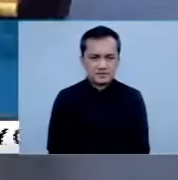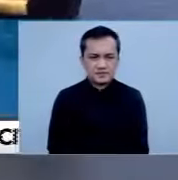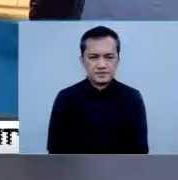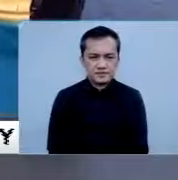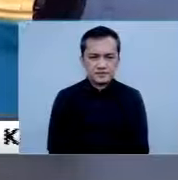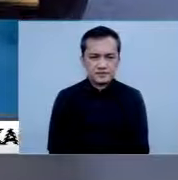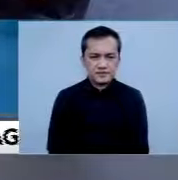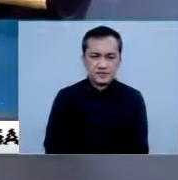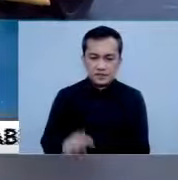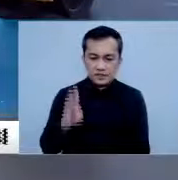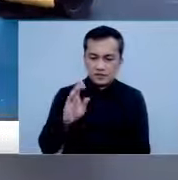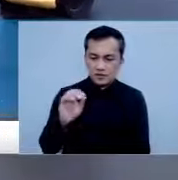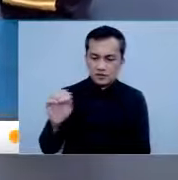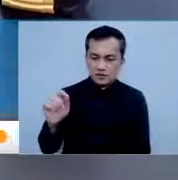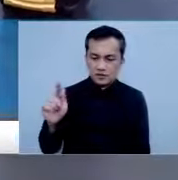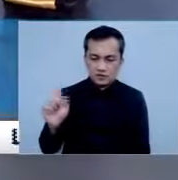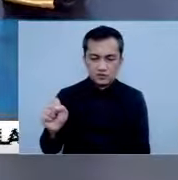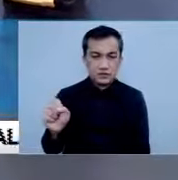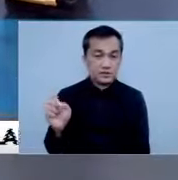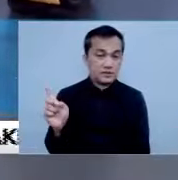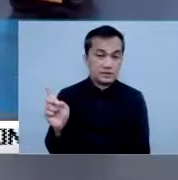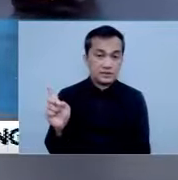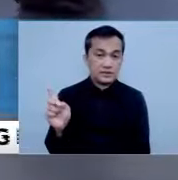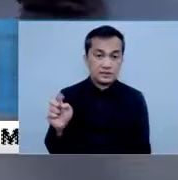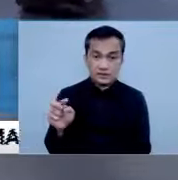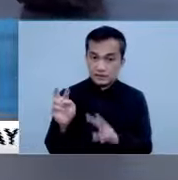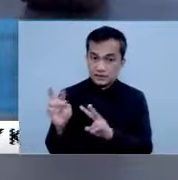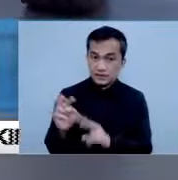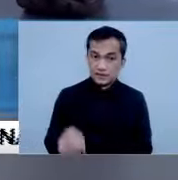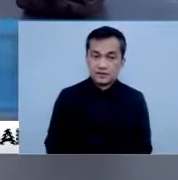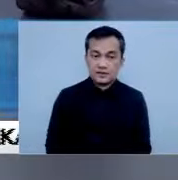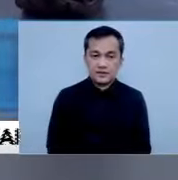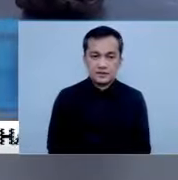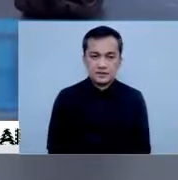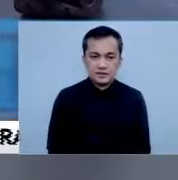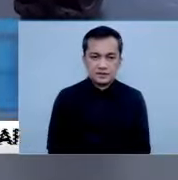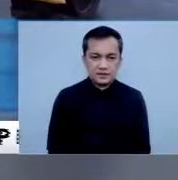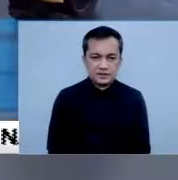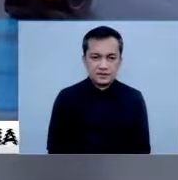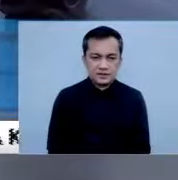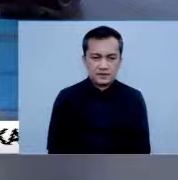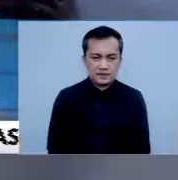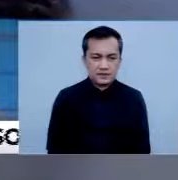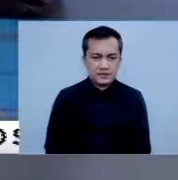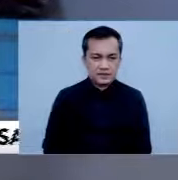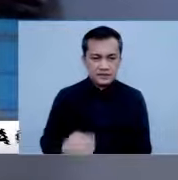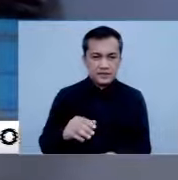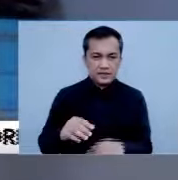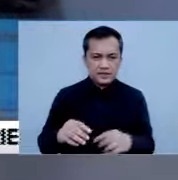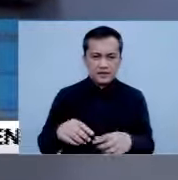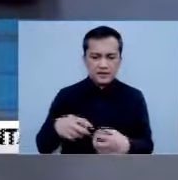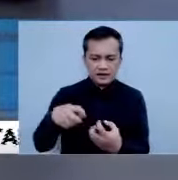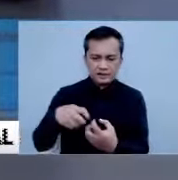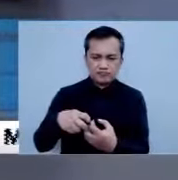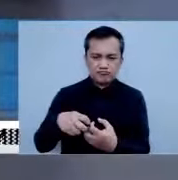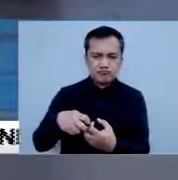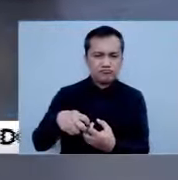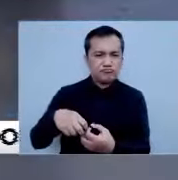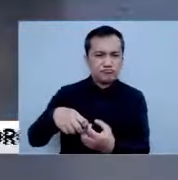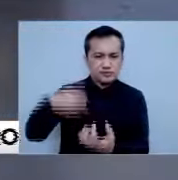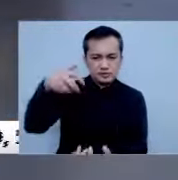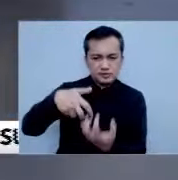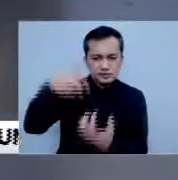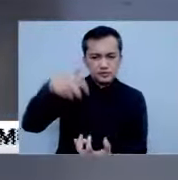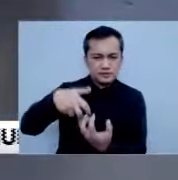to, if you can see, meron siyang spring sa gitna. Mm-hmm. Kaya ang mangyayari niyan, yung spring